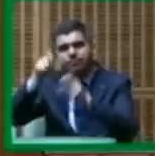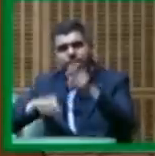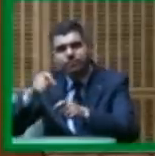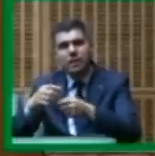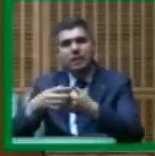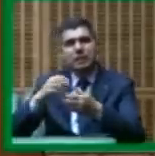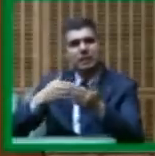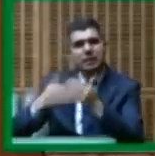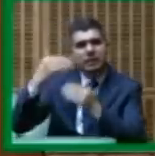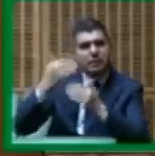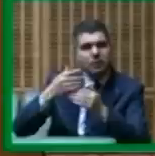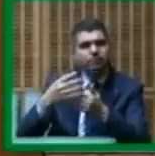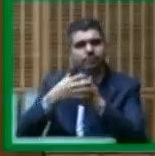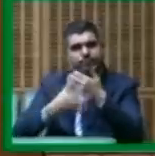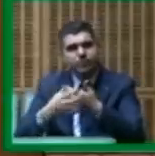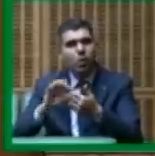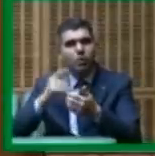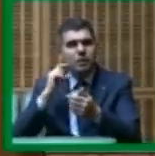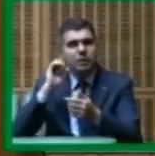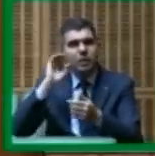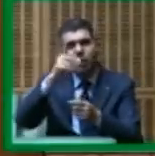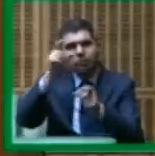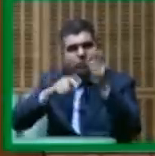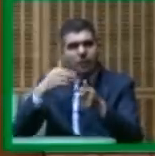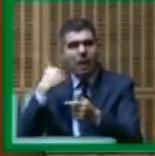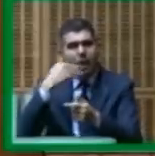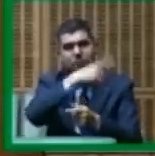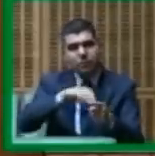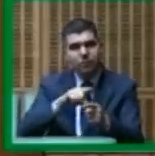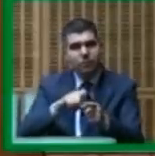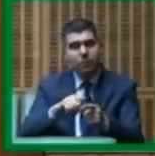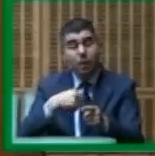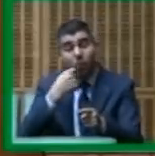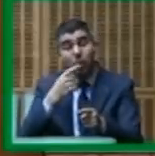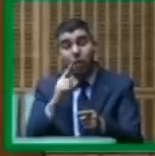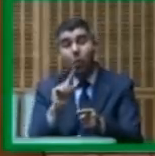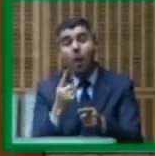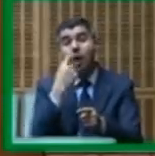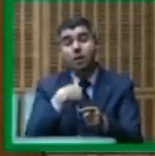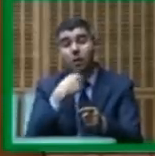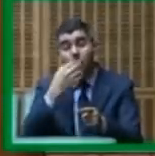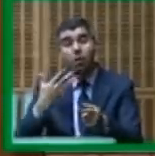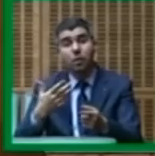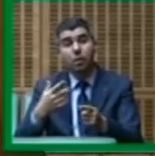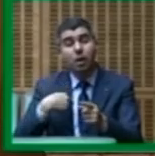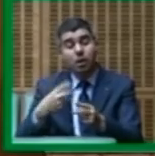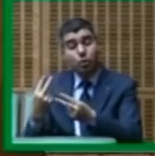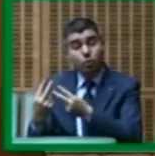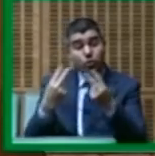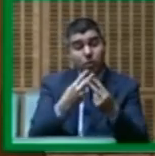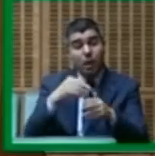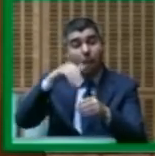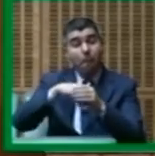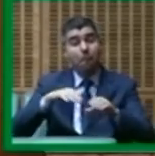كاين واحد المشكل، كاين تناقض كل شيء. أنا بعدا واحد القضية ملي دخلت لهذا البرلمان وقبل ما نجي